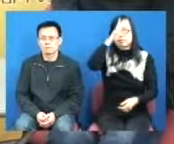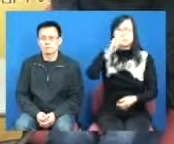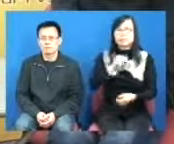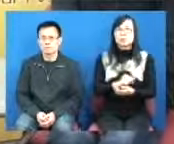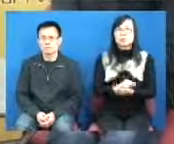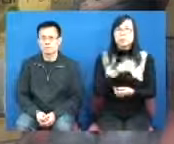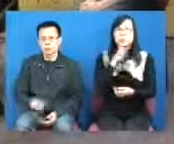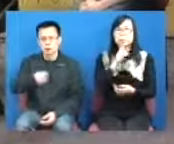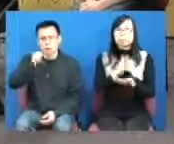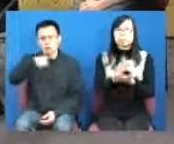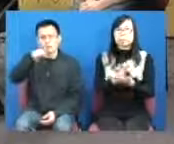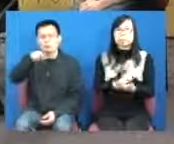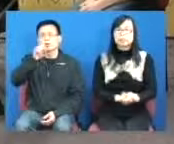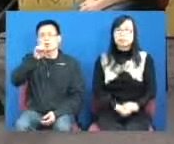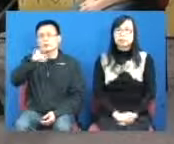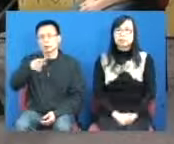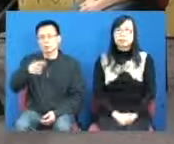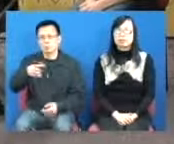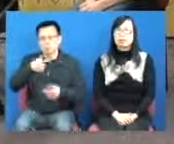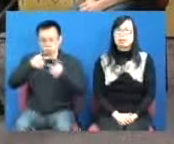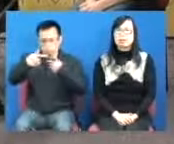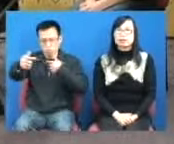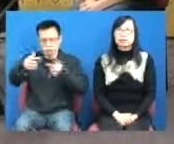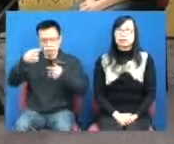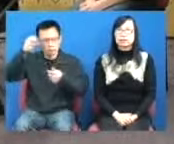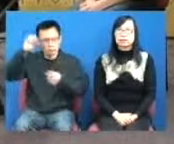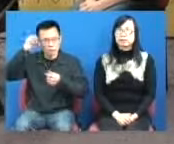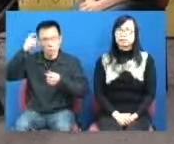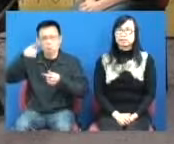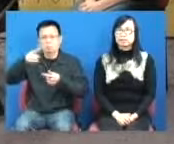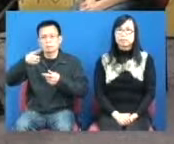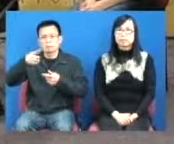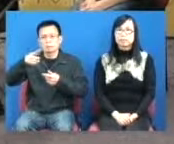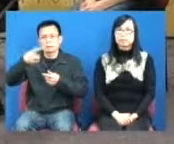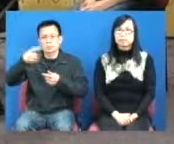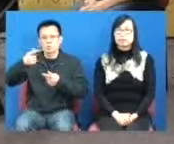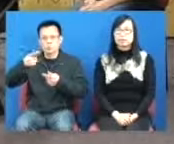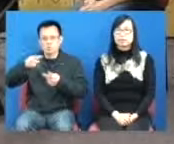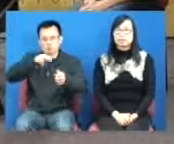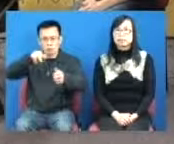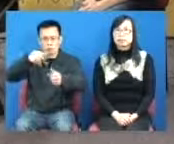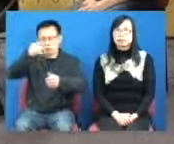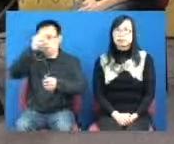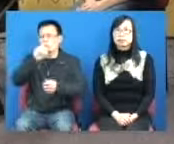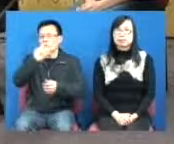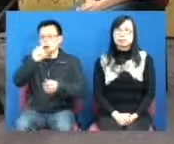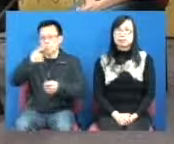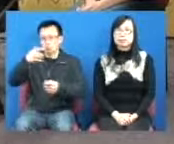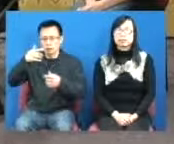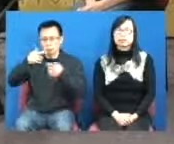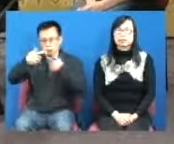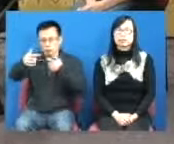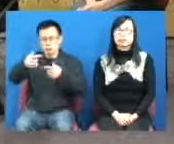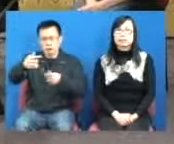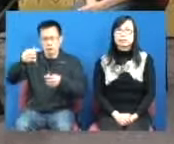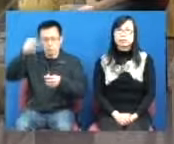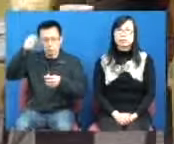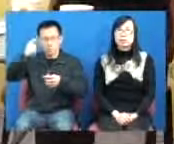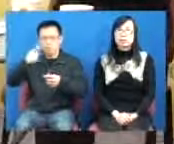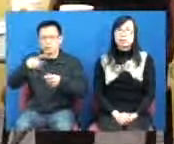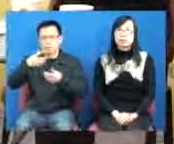矛我同意你講的特別是長遠的理念就是管治香港的長遠理念是很重要的我們看到其實不是